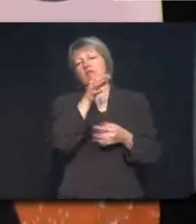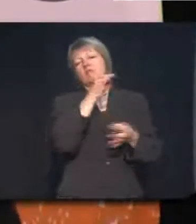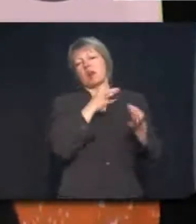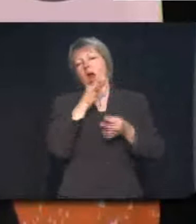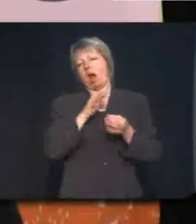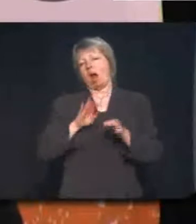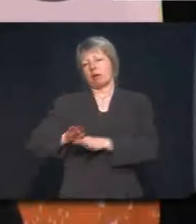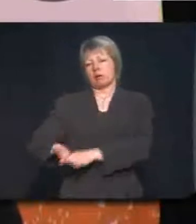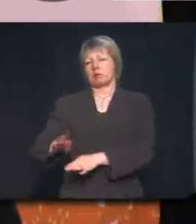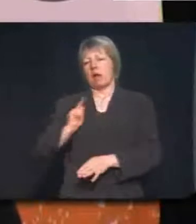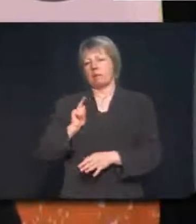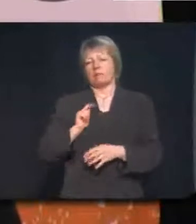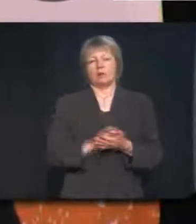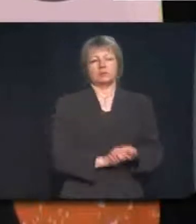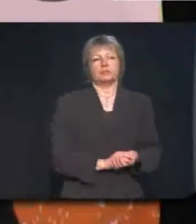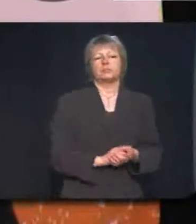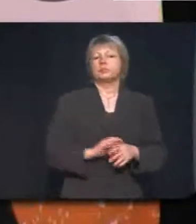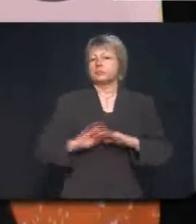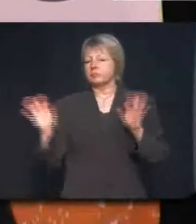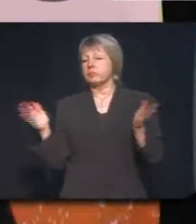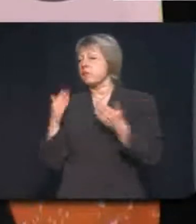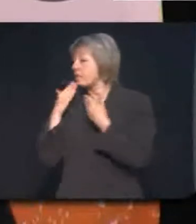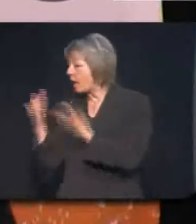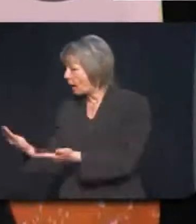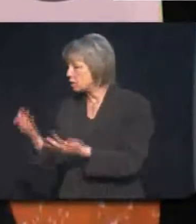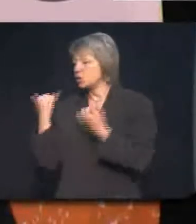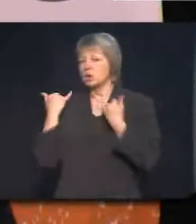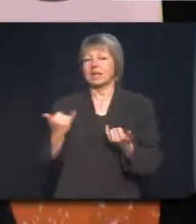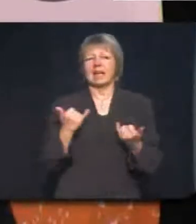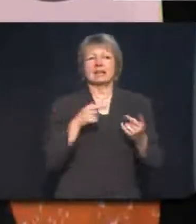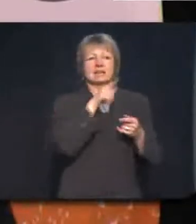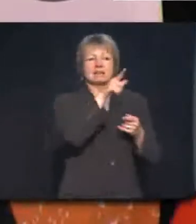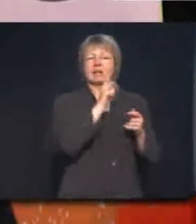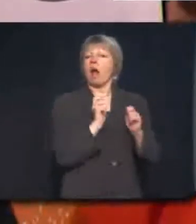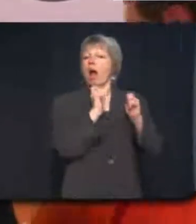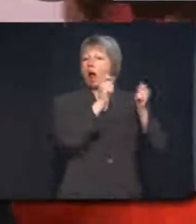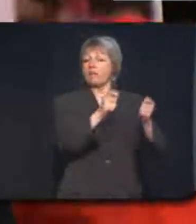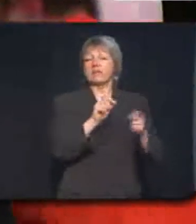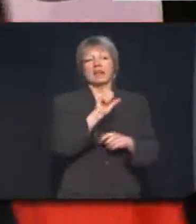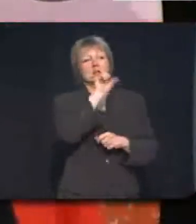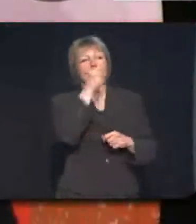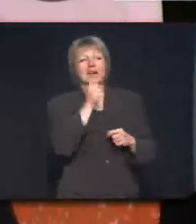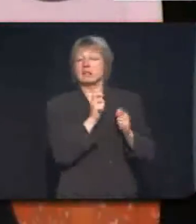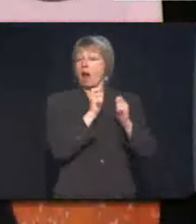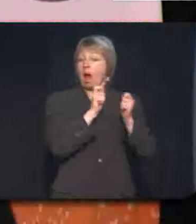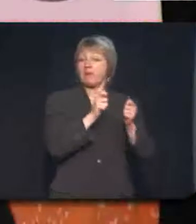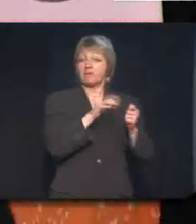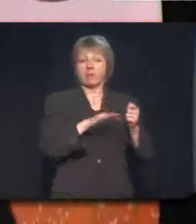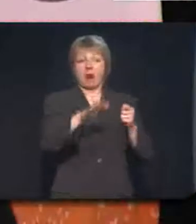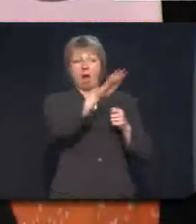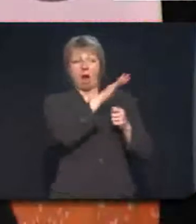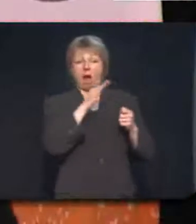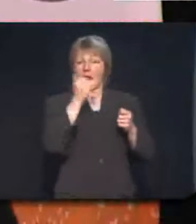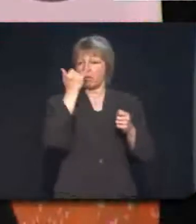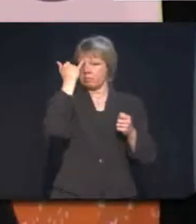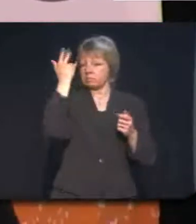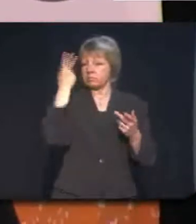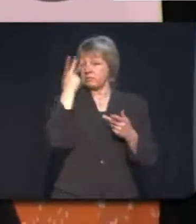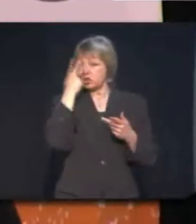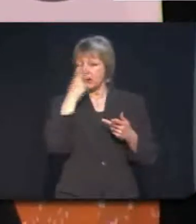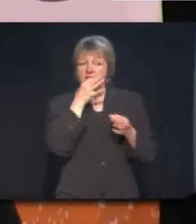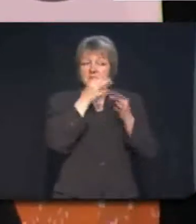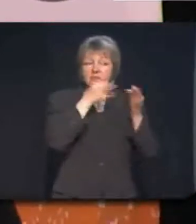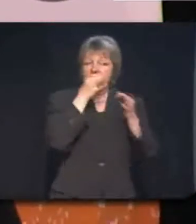vielen Dank das war die Forschung des Antrags jetzt kommen wir erstmal zu Verständnisfragen bezüglich des Antrags wp11 Transparenz und